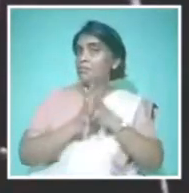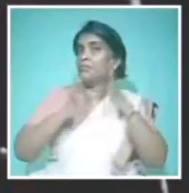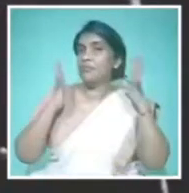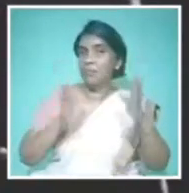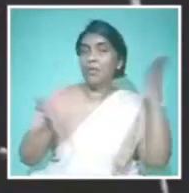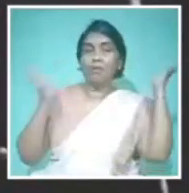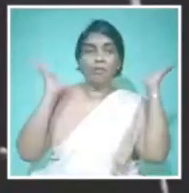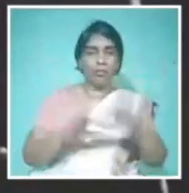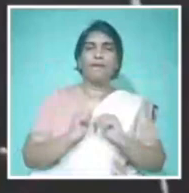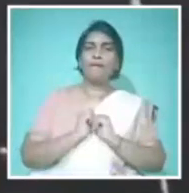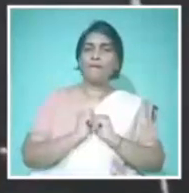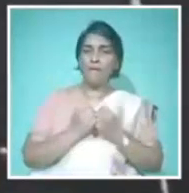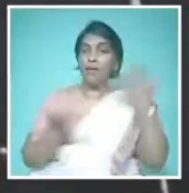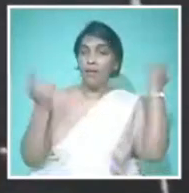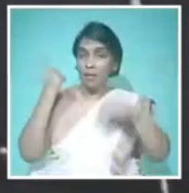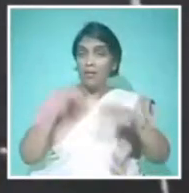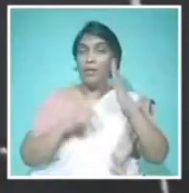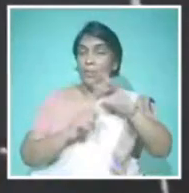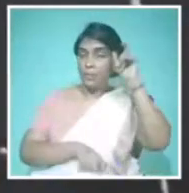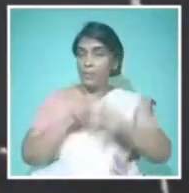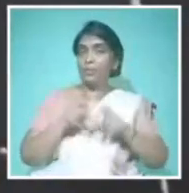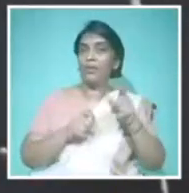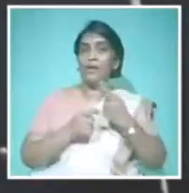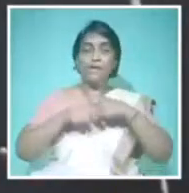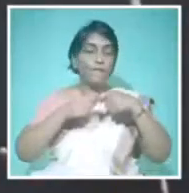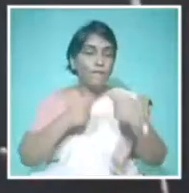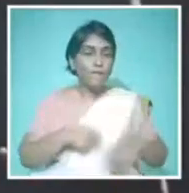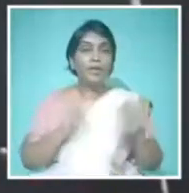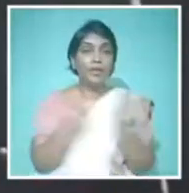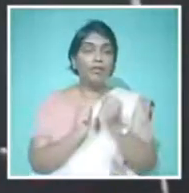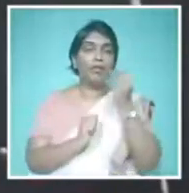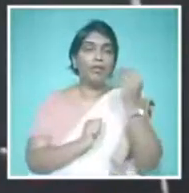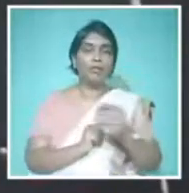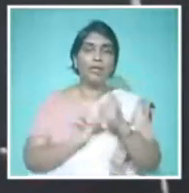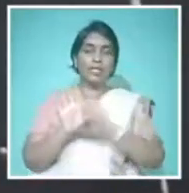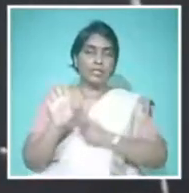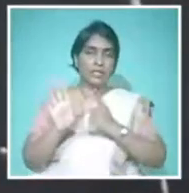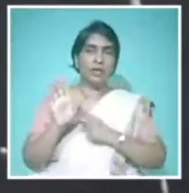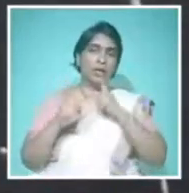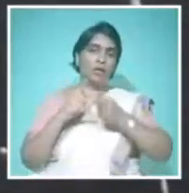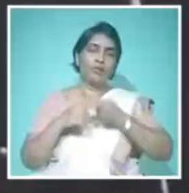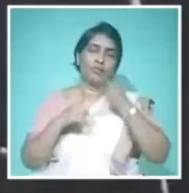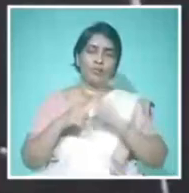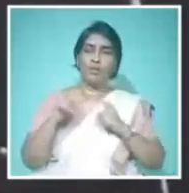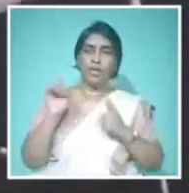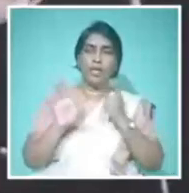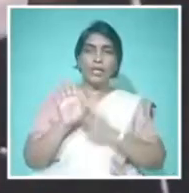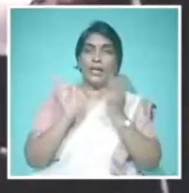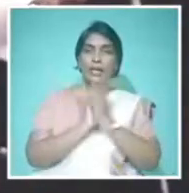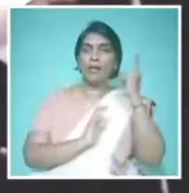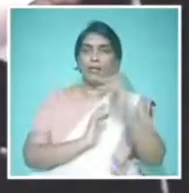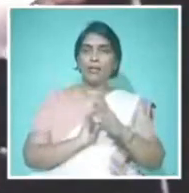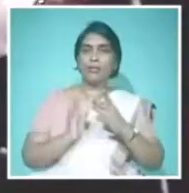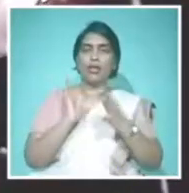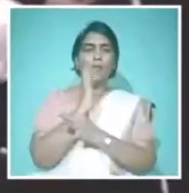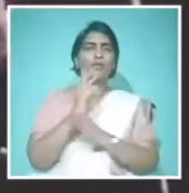ප්‍රමාණයක් ආවට වැඩක් නැහැ. ඒ එන සංචාරකයින්ට වියදම් කිරීමේ ක්‍රම හදන්න. දැන් යාල උදාහරණ ගත්තොත් යාලට ගියා මෙතන මියුසියම්